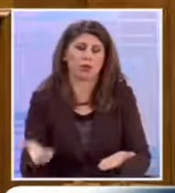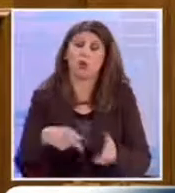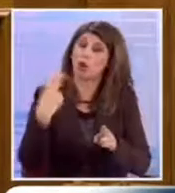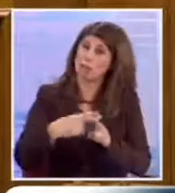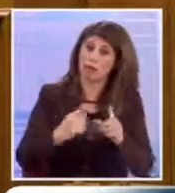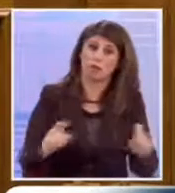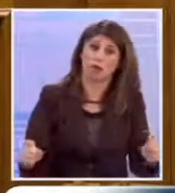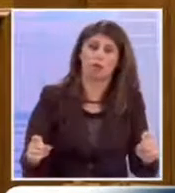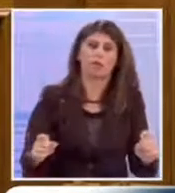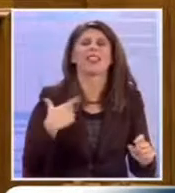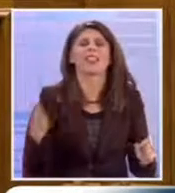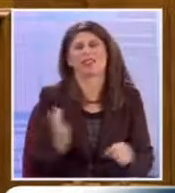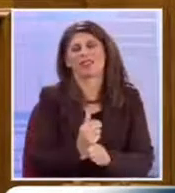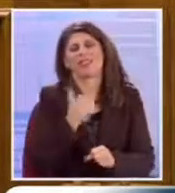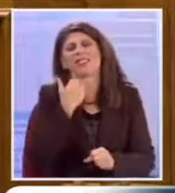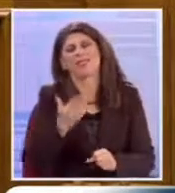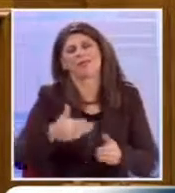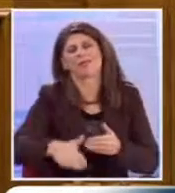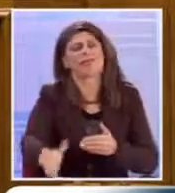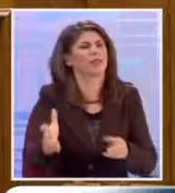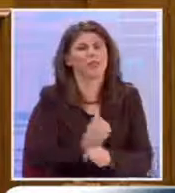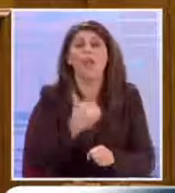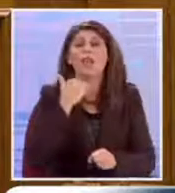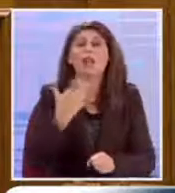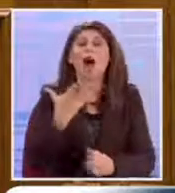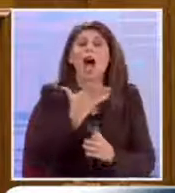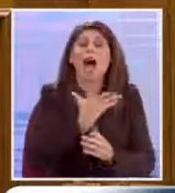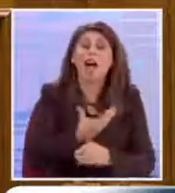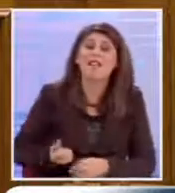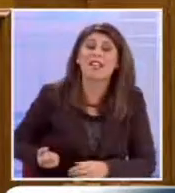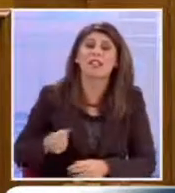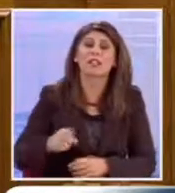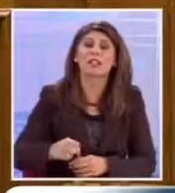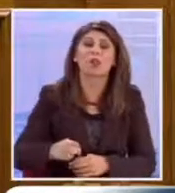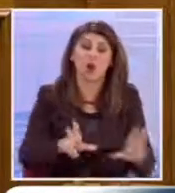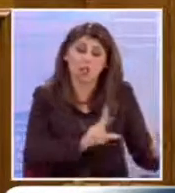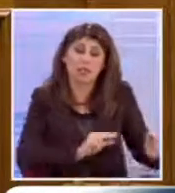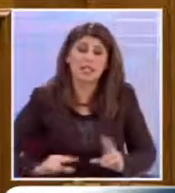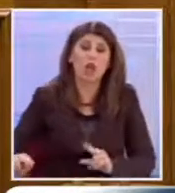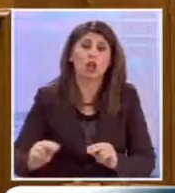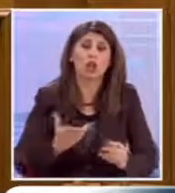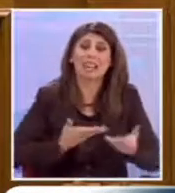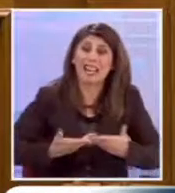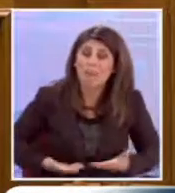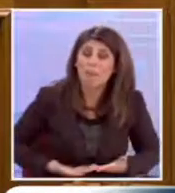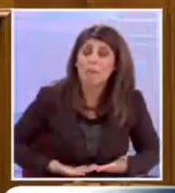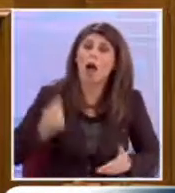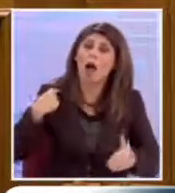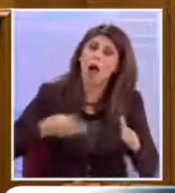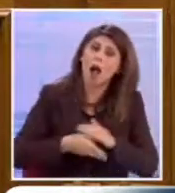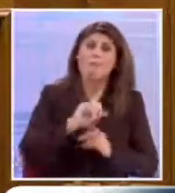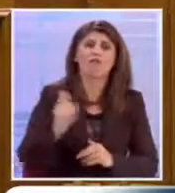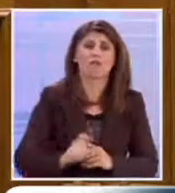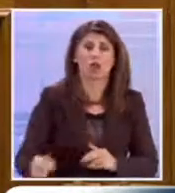οποίο δεν το έχετε καταφέρει και ούτε πρόκειται. Δεν μπορείτε να αφαιρέσετε το συλλογικό τραύμα που βιώνουν οι